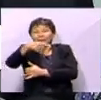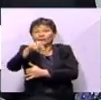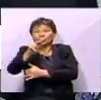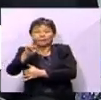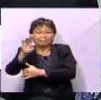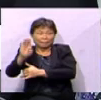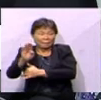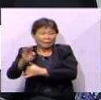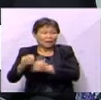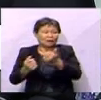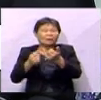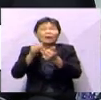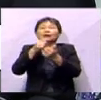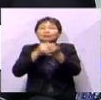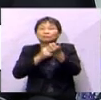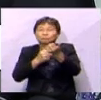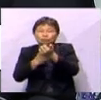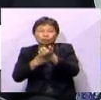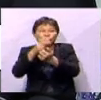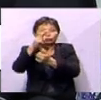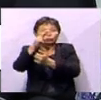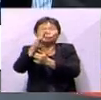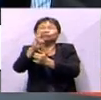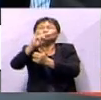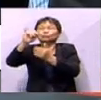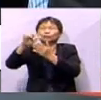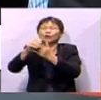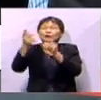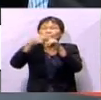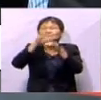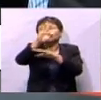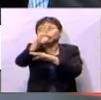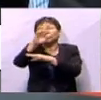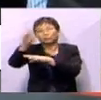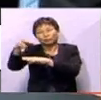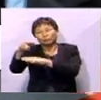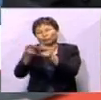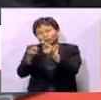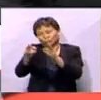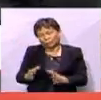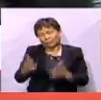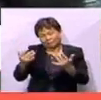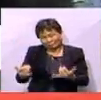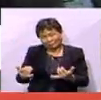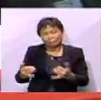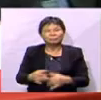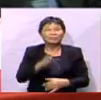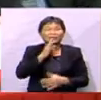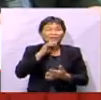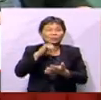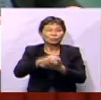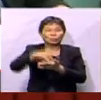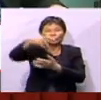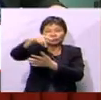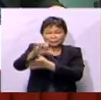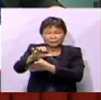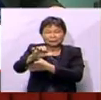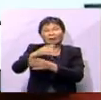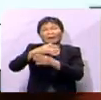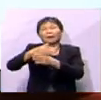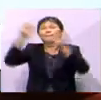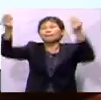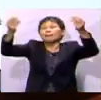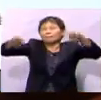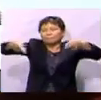berjumlah RM2.7 bilion kepada 9,500 usahawan. Beliau berkata demikian dalam sidang media selepas